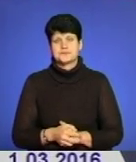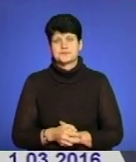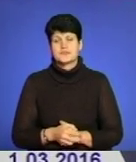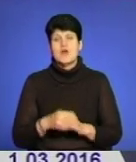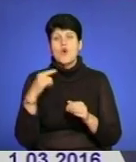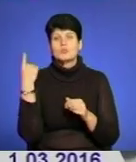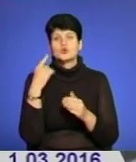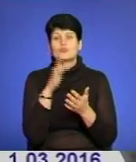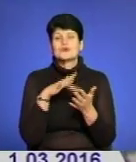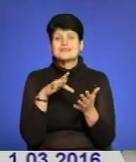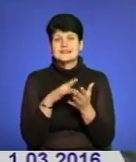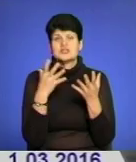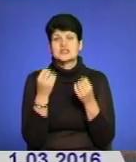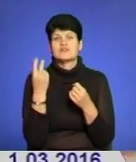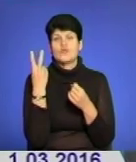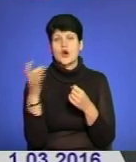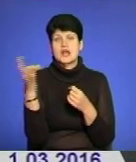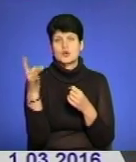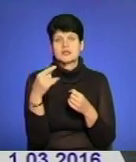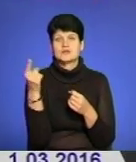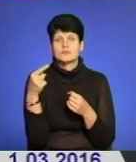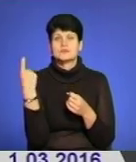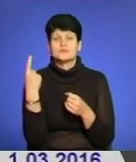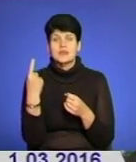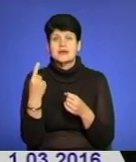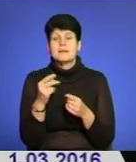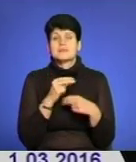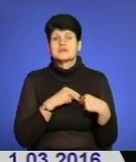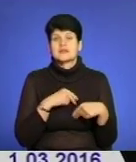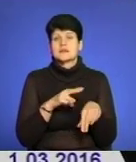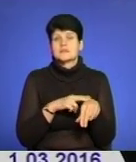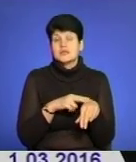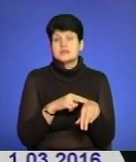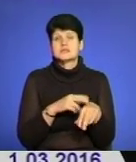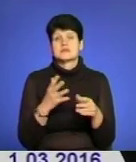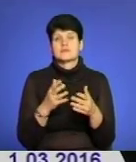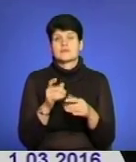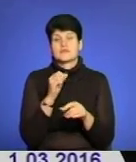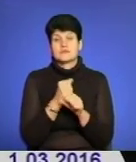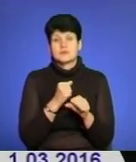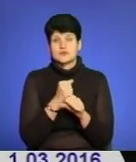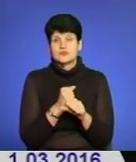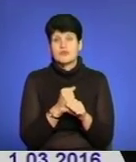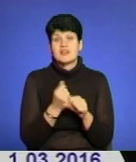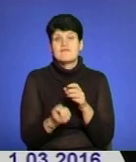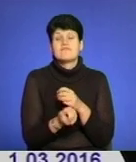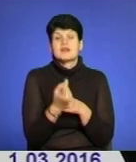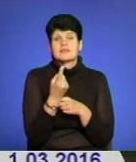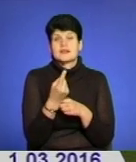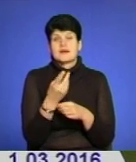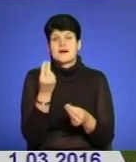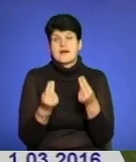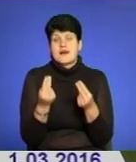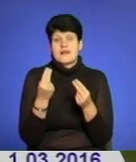В обласному центрі та ще двох районах Тернопільщини співробітники поліції провели відпрацювання з метою виявлення нелегальних гральних об'єктів.